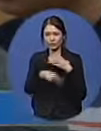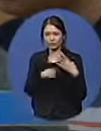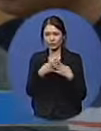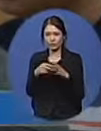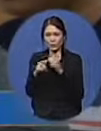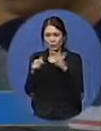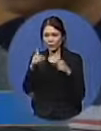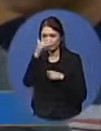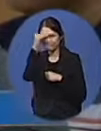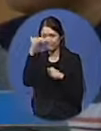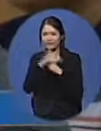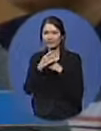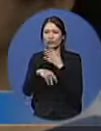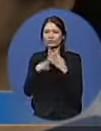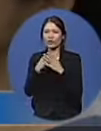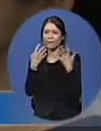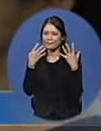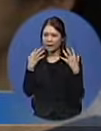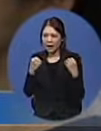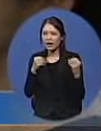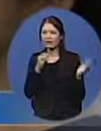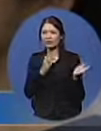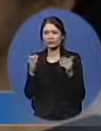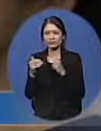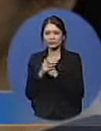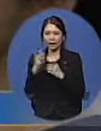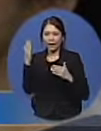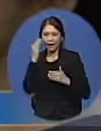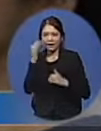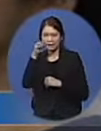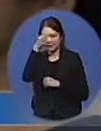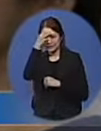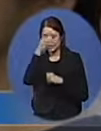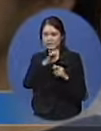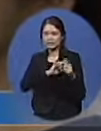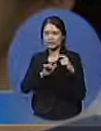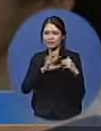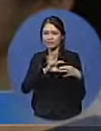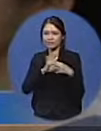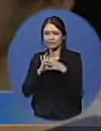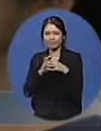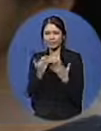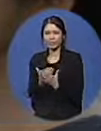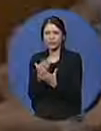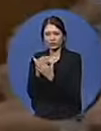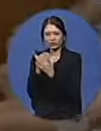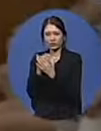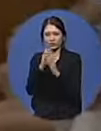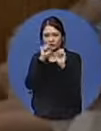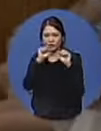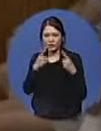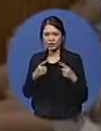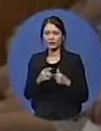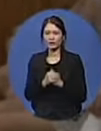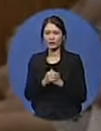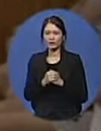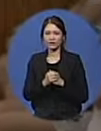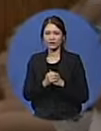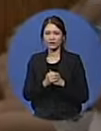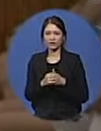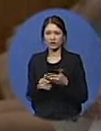등 다양한 프로그램을 통해 학생들의 음악적 재능을 한층 더 끌어올릴 계획입니다. 지난